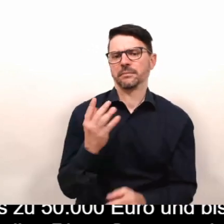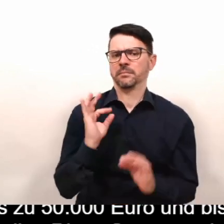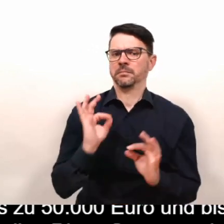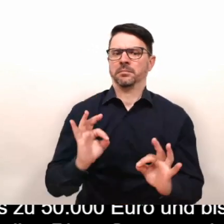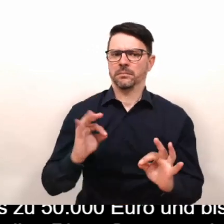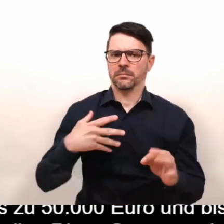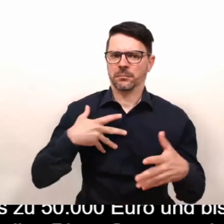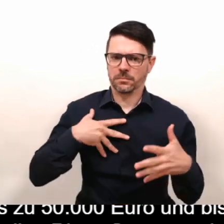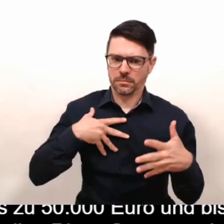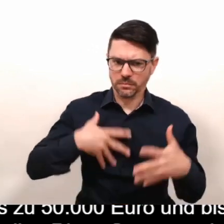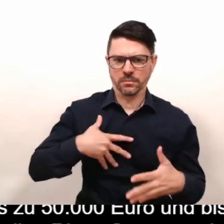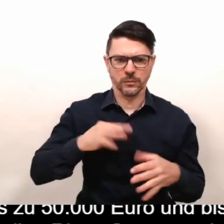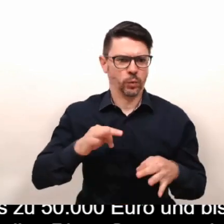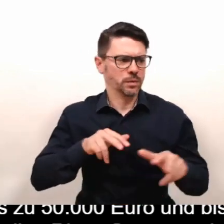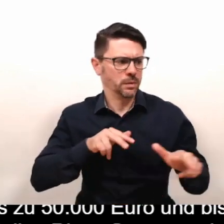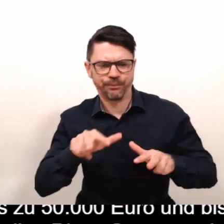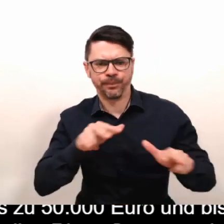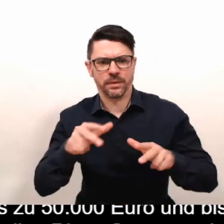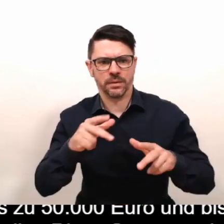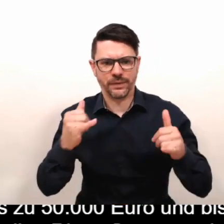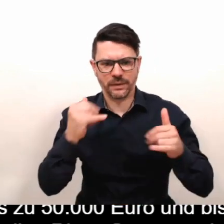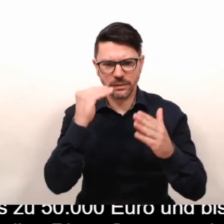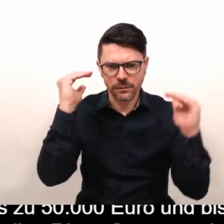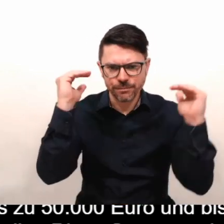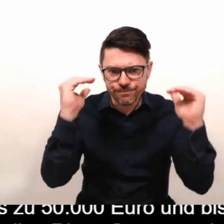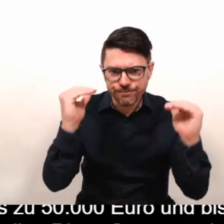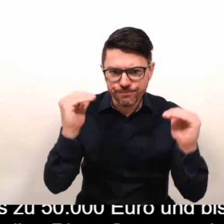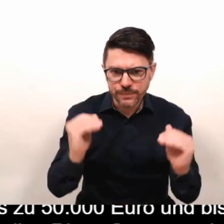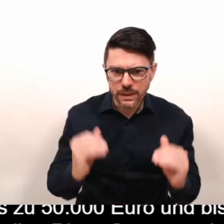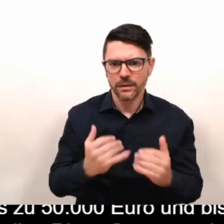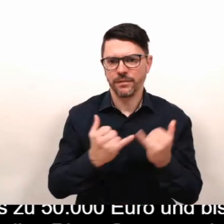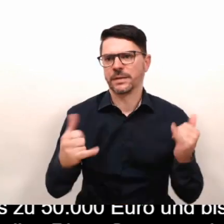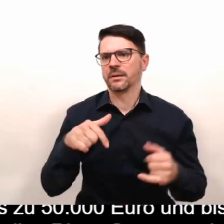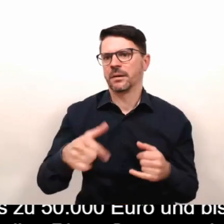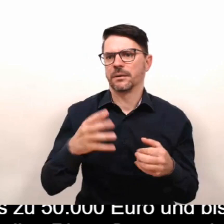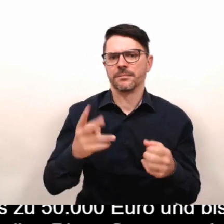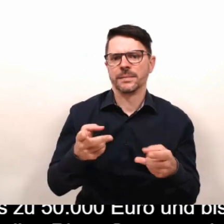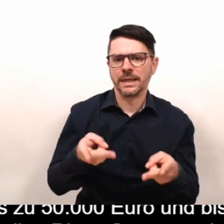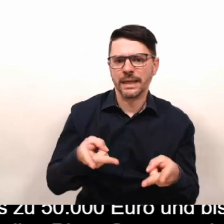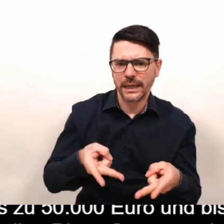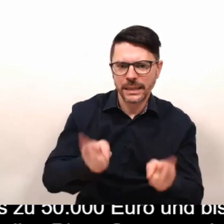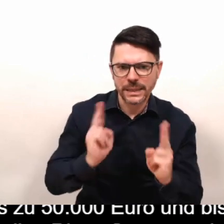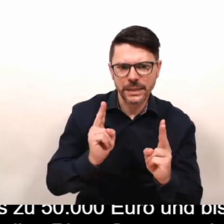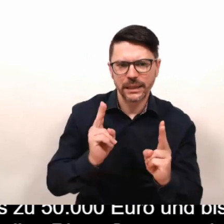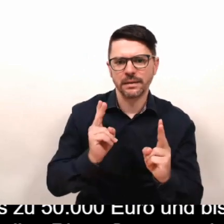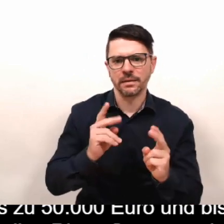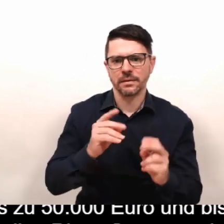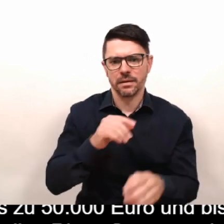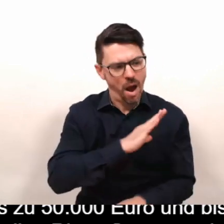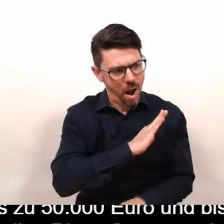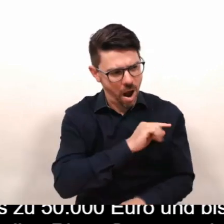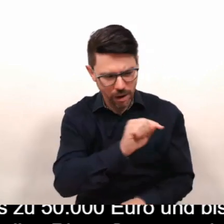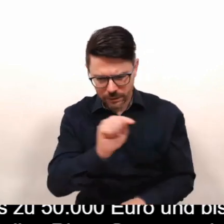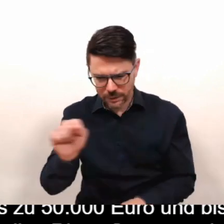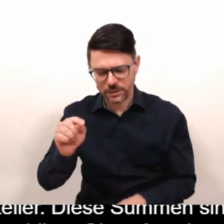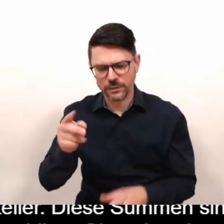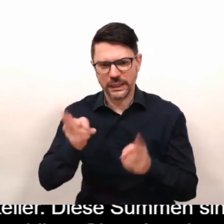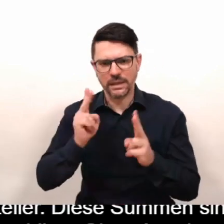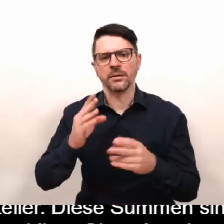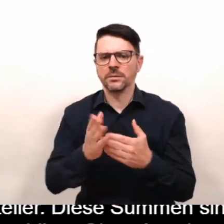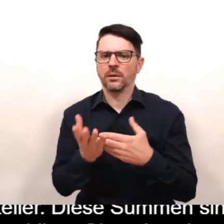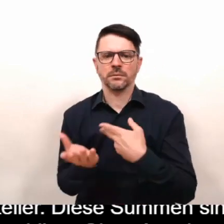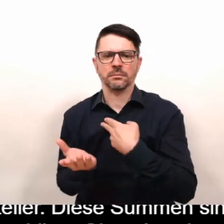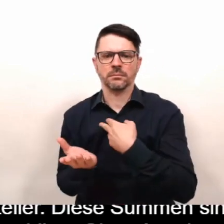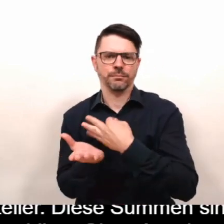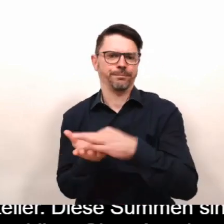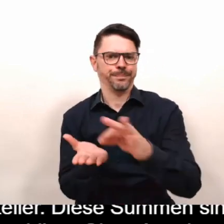ausbezahlt. 195 Universalkredite, 150 ausbezahlt, Summe der Darlehen insgesamt von knapp 1.000